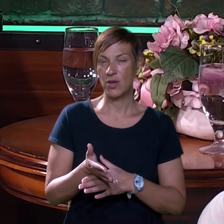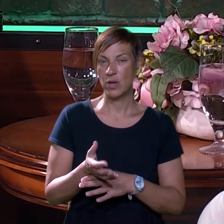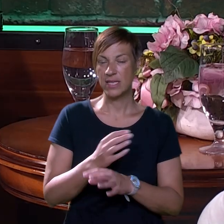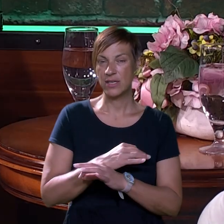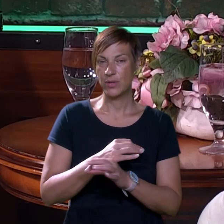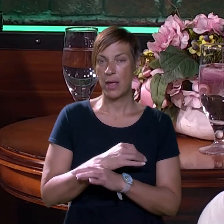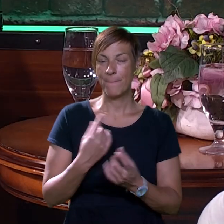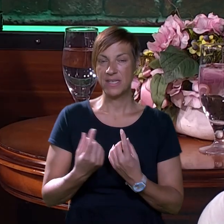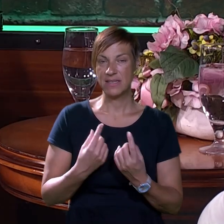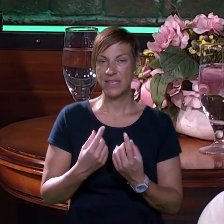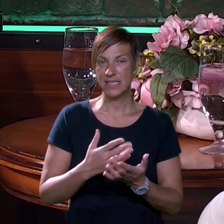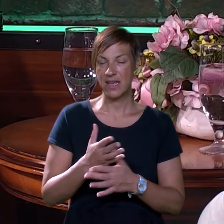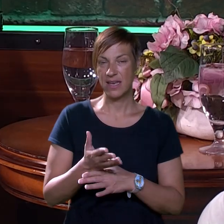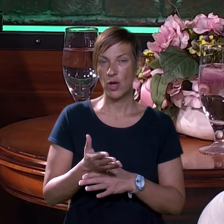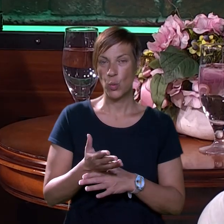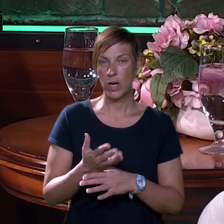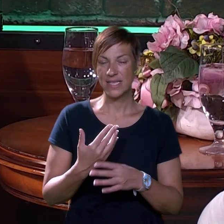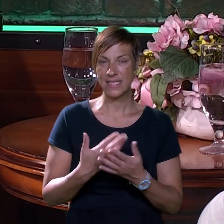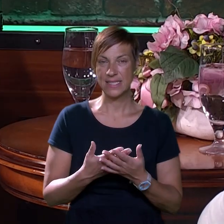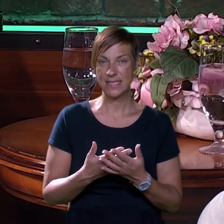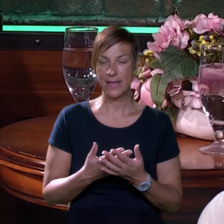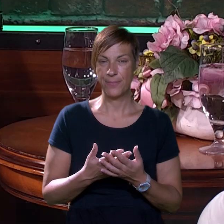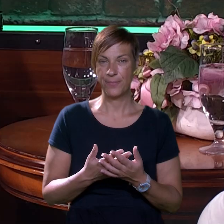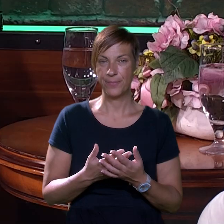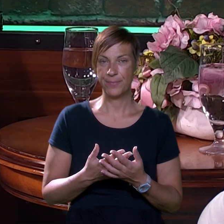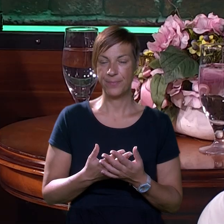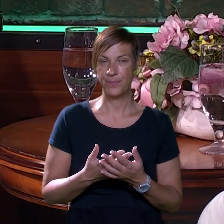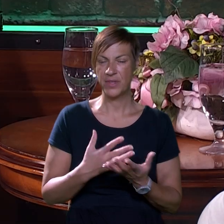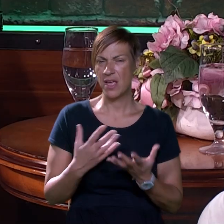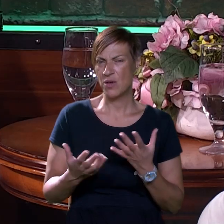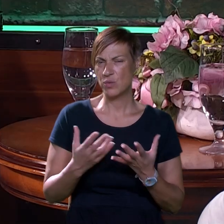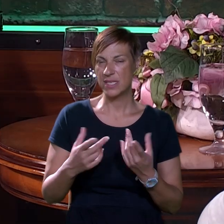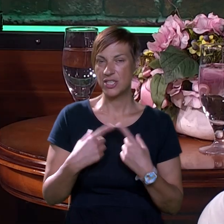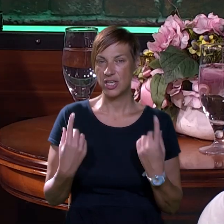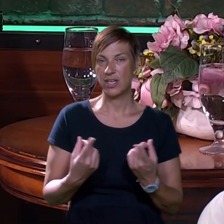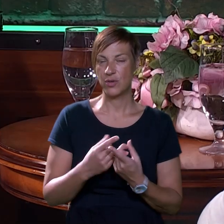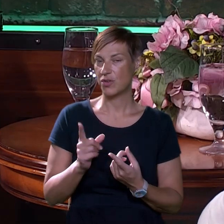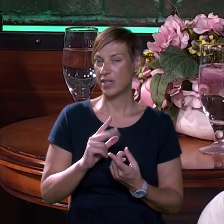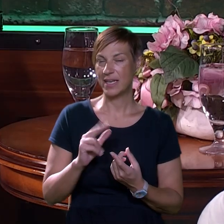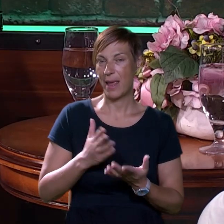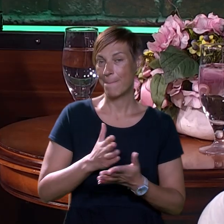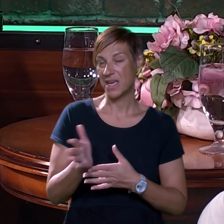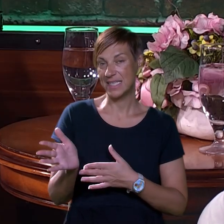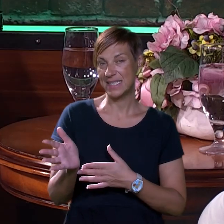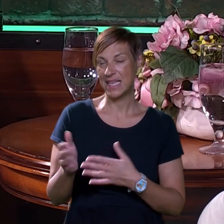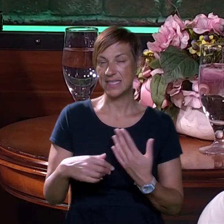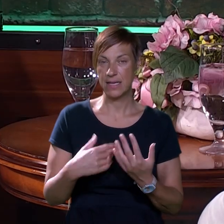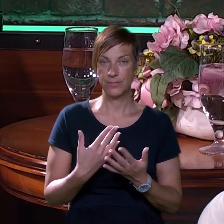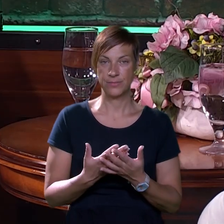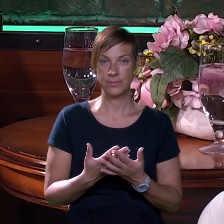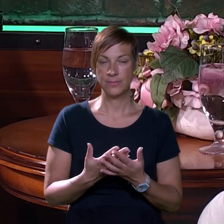u depresivna stanja, ulaze u nekakva u taj začarani krug iz kojeg nema izlaza.